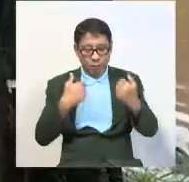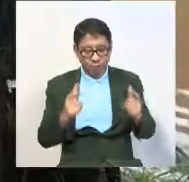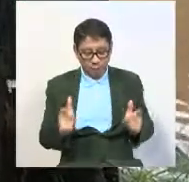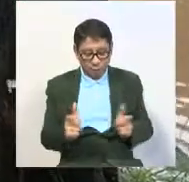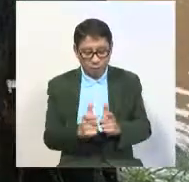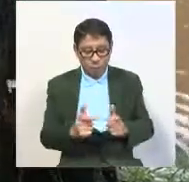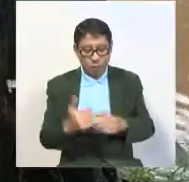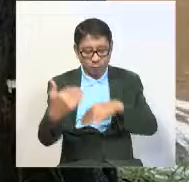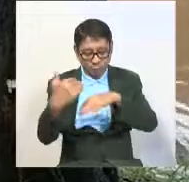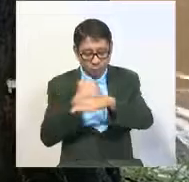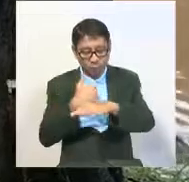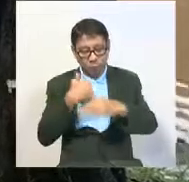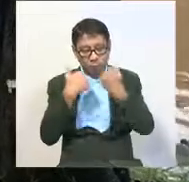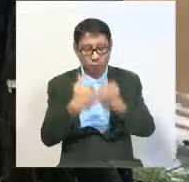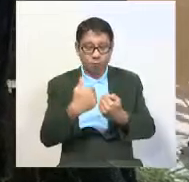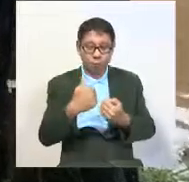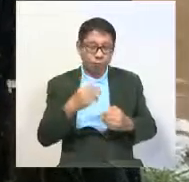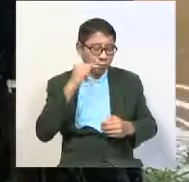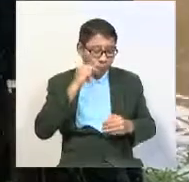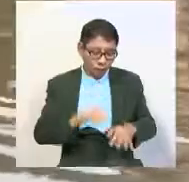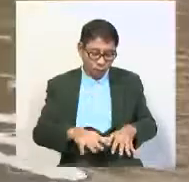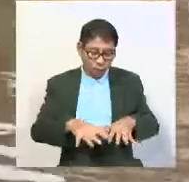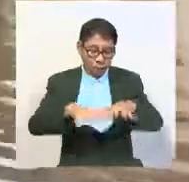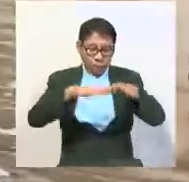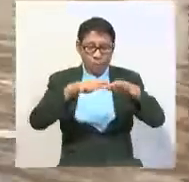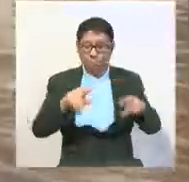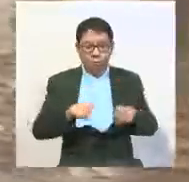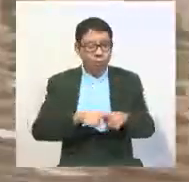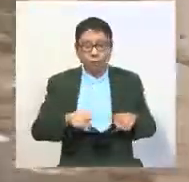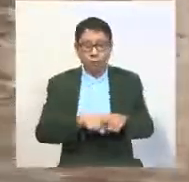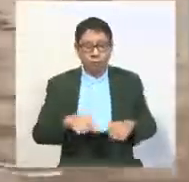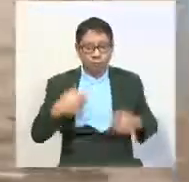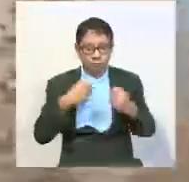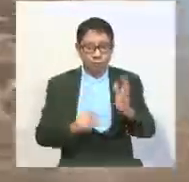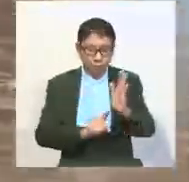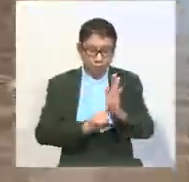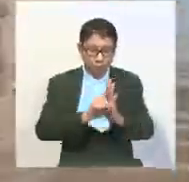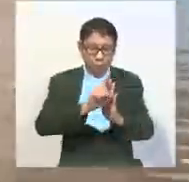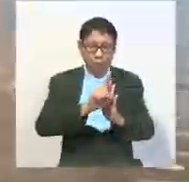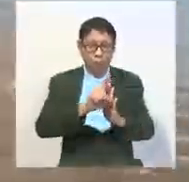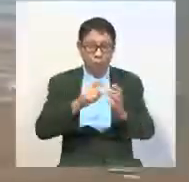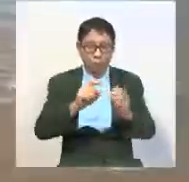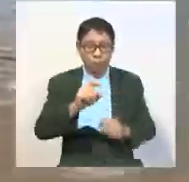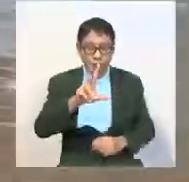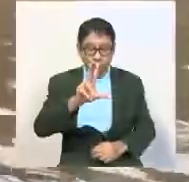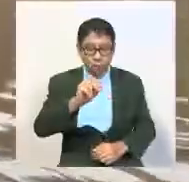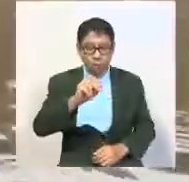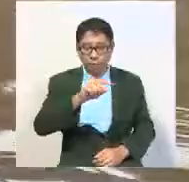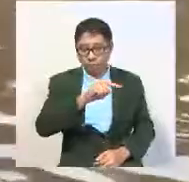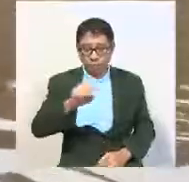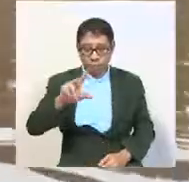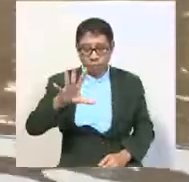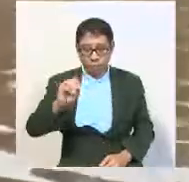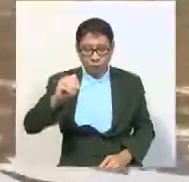นและตลาดสดบ้านกองนางก็ถูกน้ำท่วมเหมือนกันนะคะน้ำท่วมสูงกว่า30ถึ